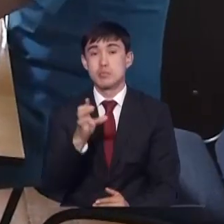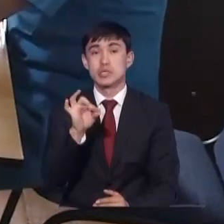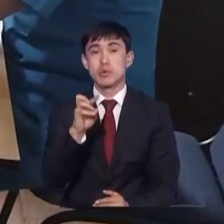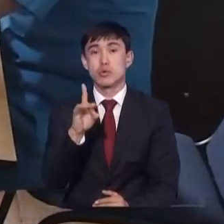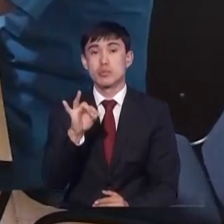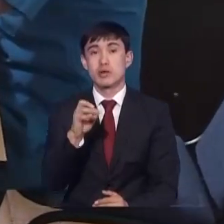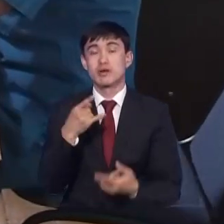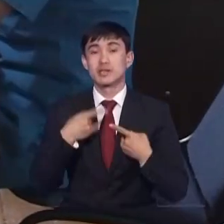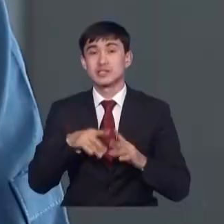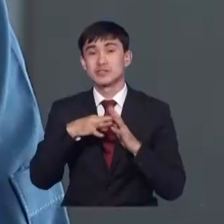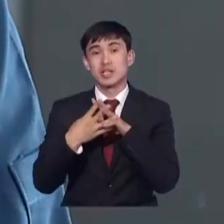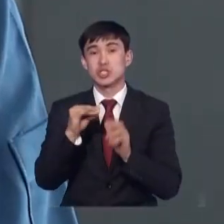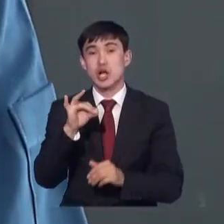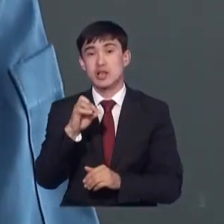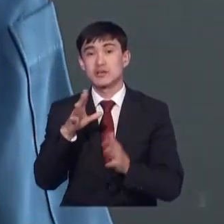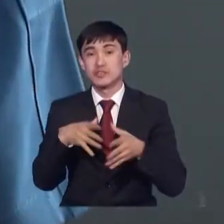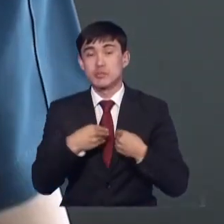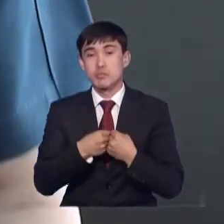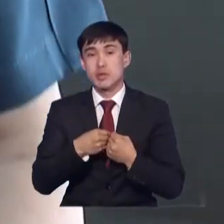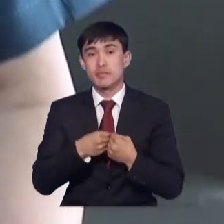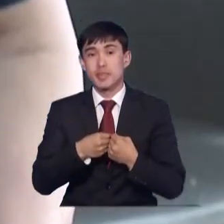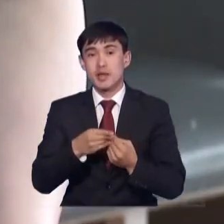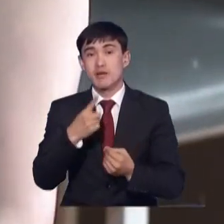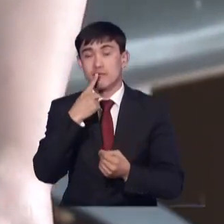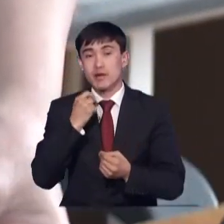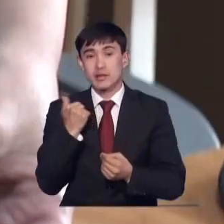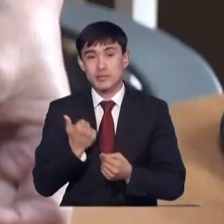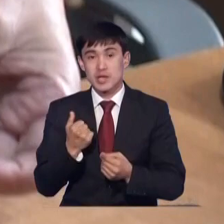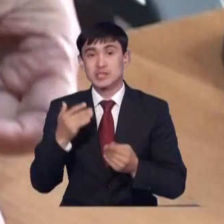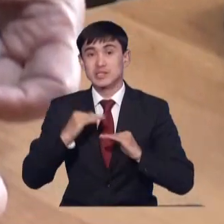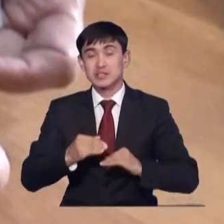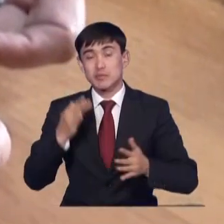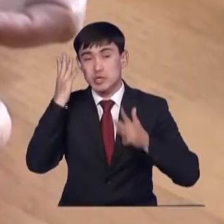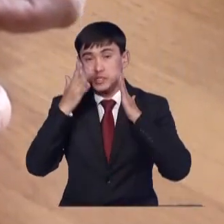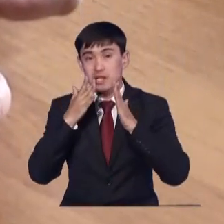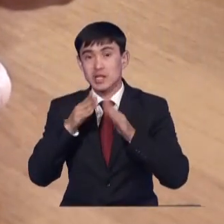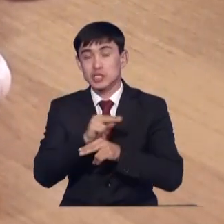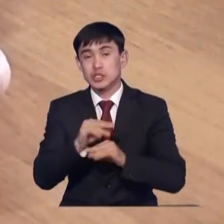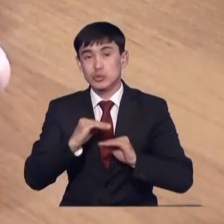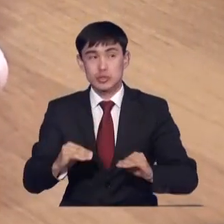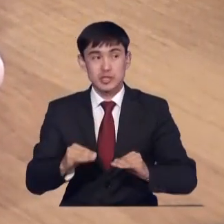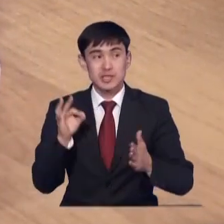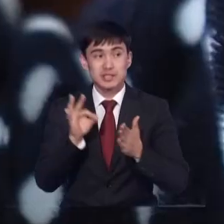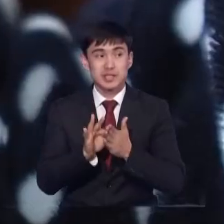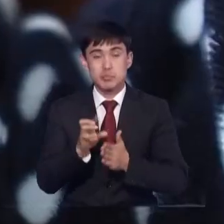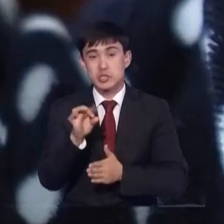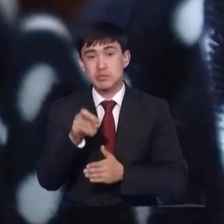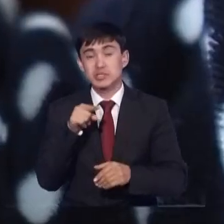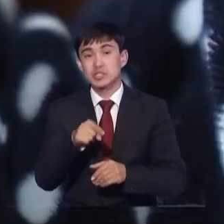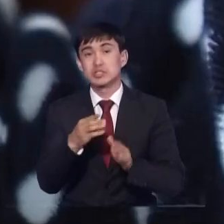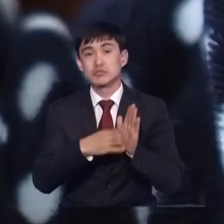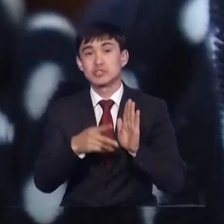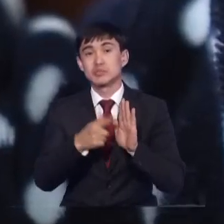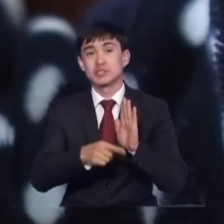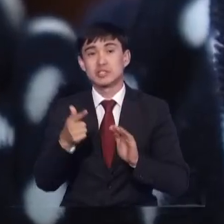кубекова родилась в селе жах в семье фронтовиков с детства мечтала лечить людей поставив перед собой цель жамал в